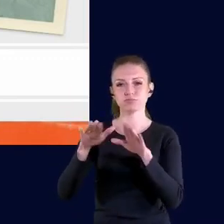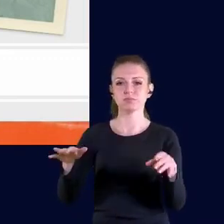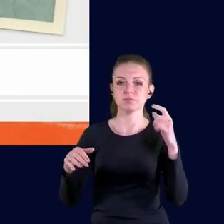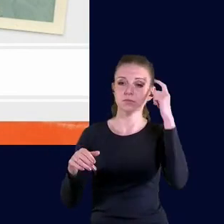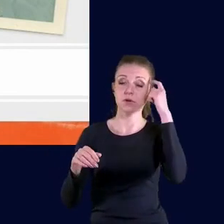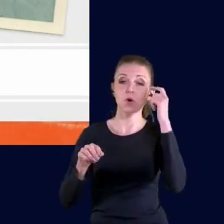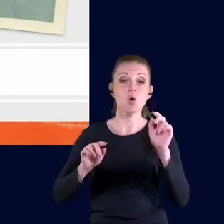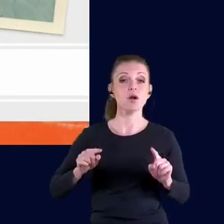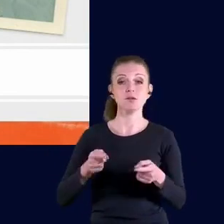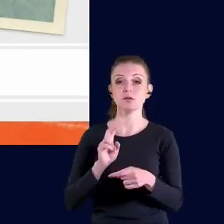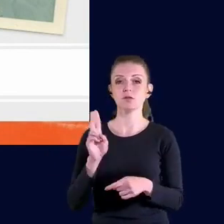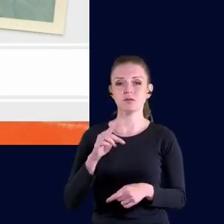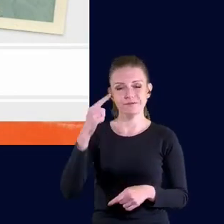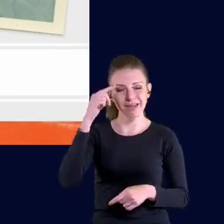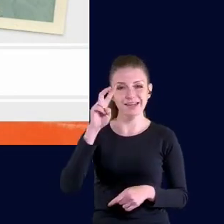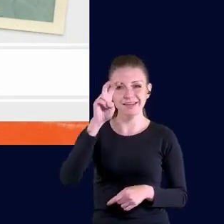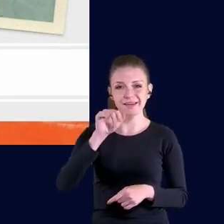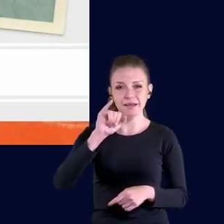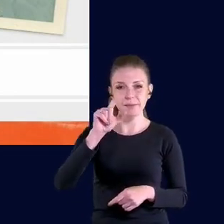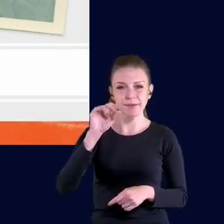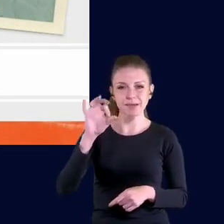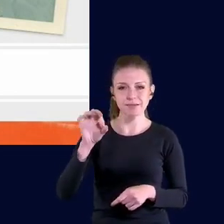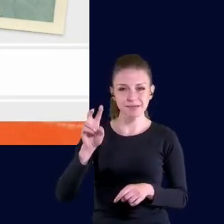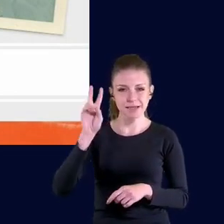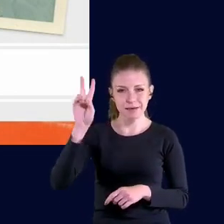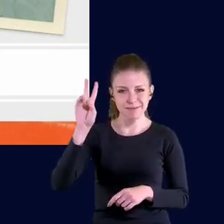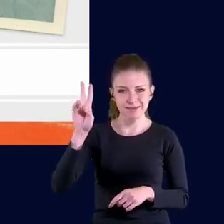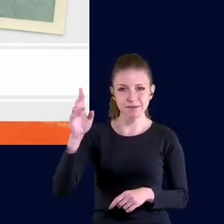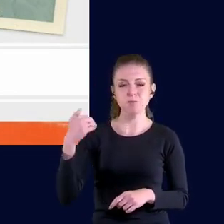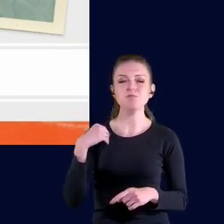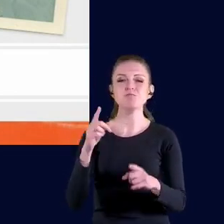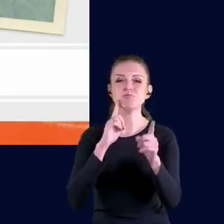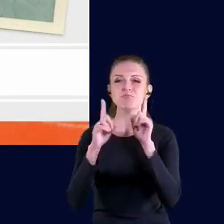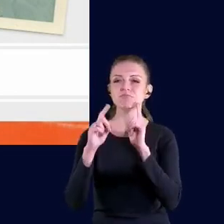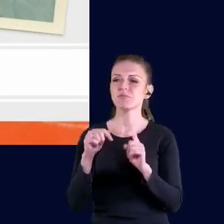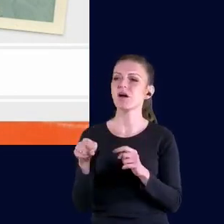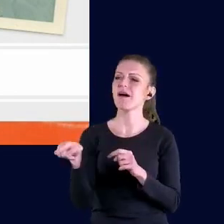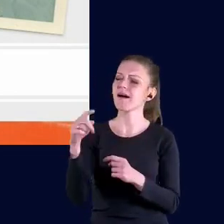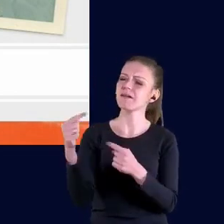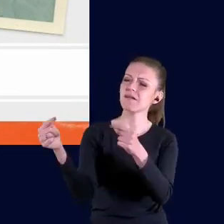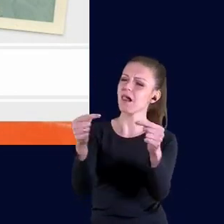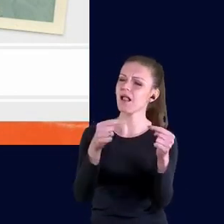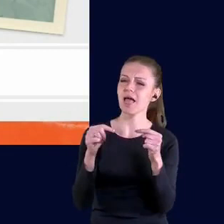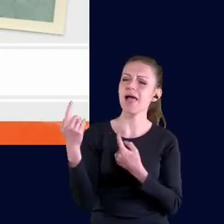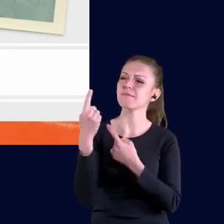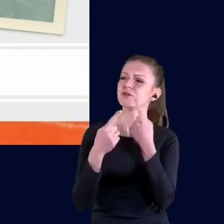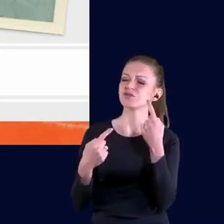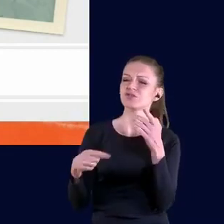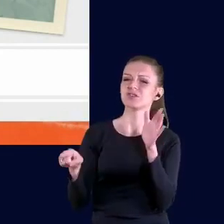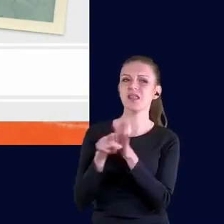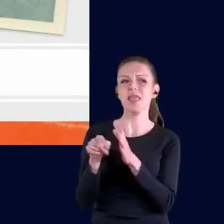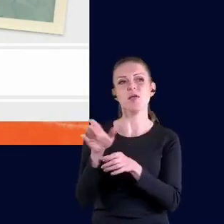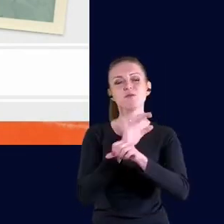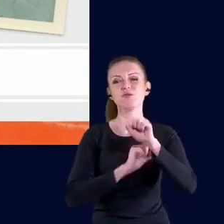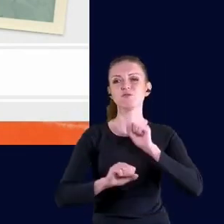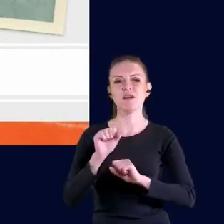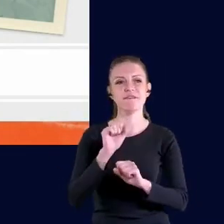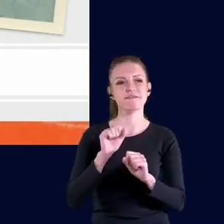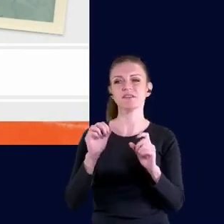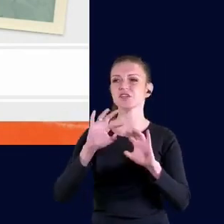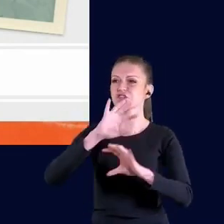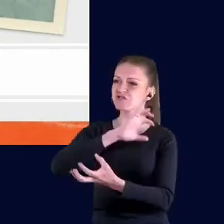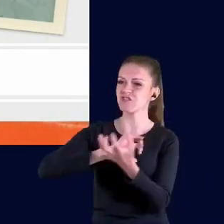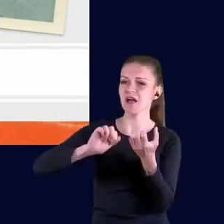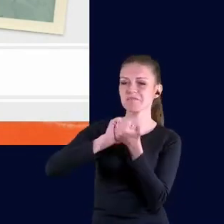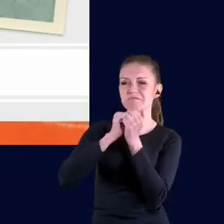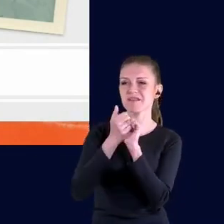hipisów spotkali się rozmawiali o tym jak chcą żeby wyglądał świat dla osób z niepełnosprawnościami możemy